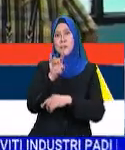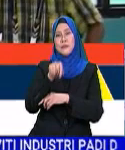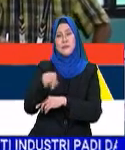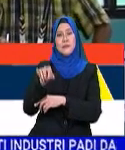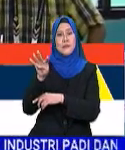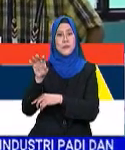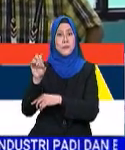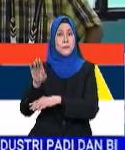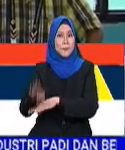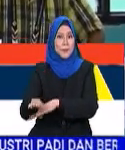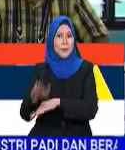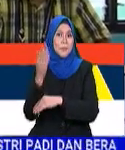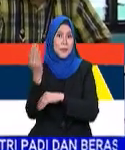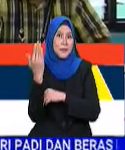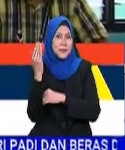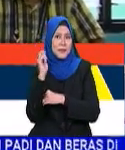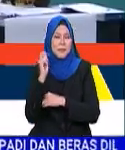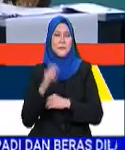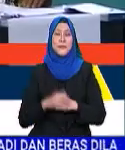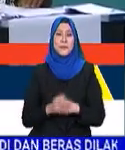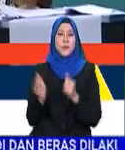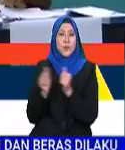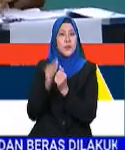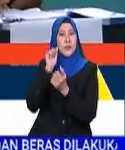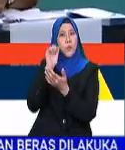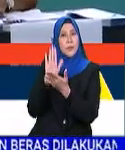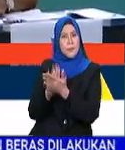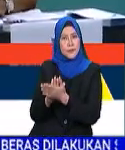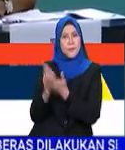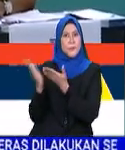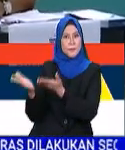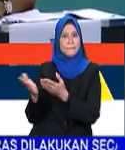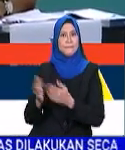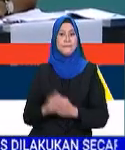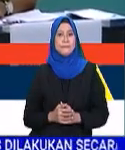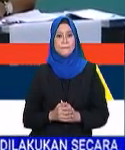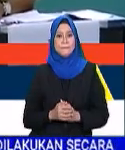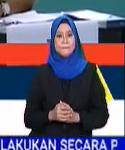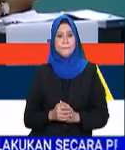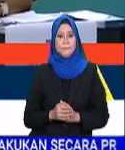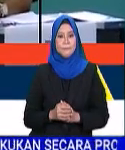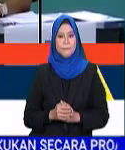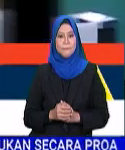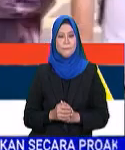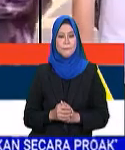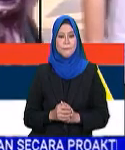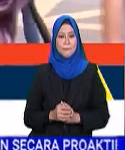tadi. Beliau hadir bersama isteri, Datin Seri Munira Mat Yusof.